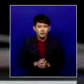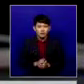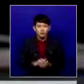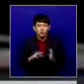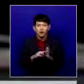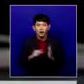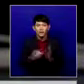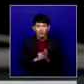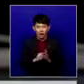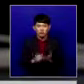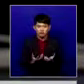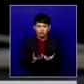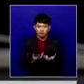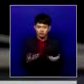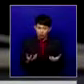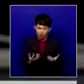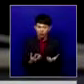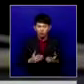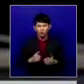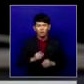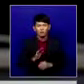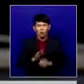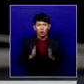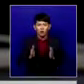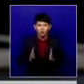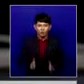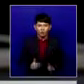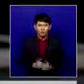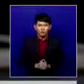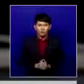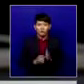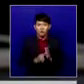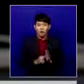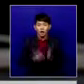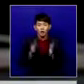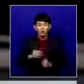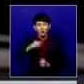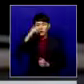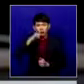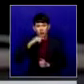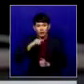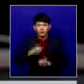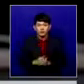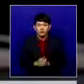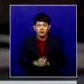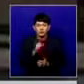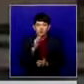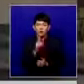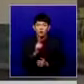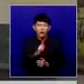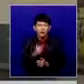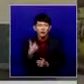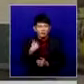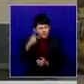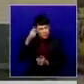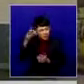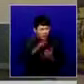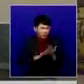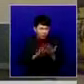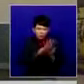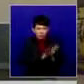ษย์ท่านเคยเห็นคุณค่าของคนไทยทั้งประเทศไหมที่อยู่ตามชนบทอยู่ทั้งประเทศเลยไม่